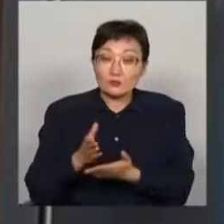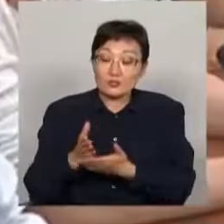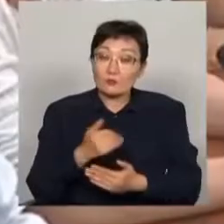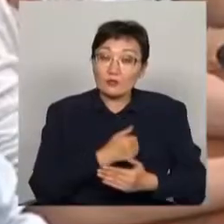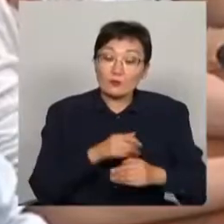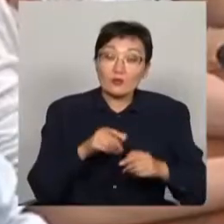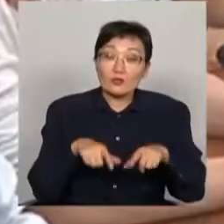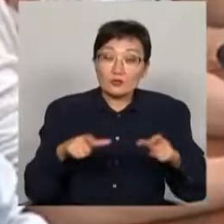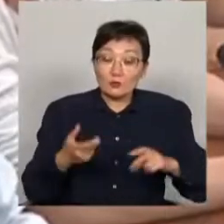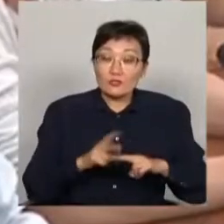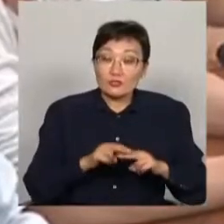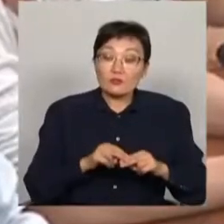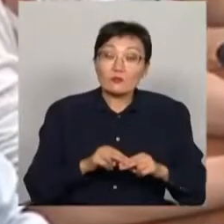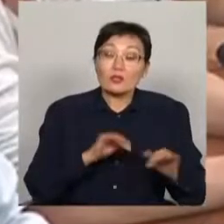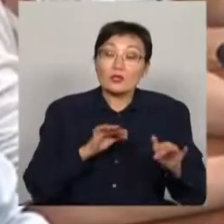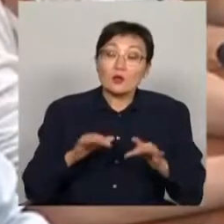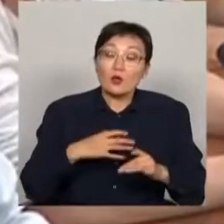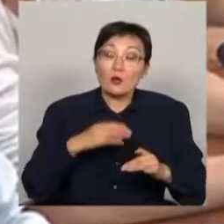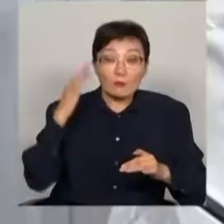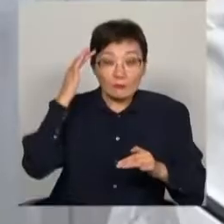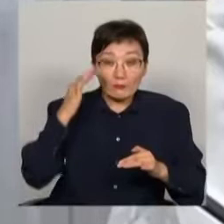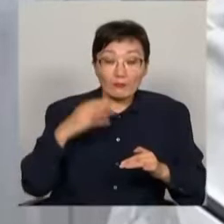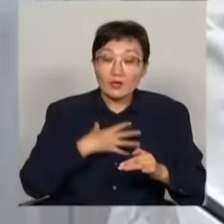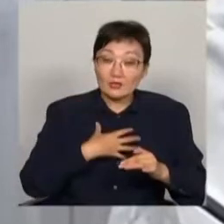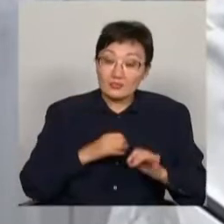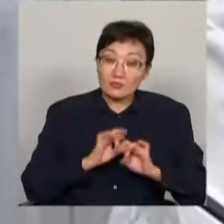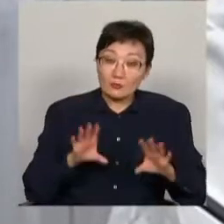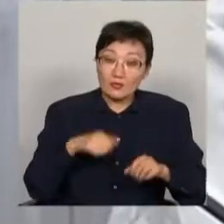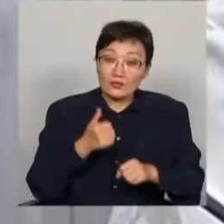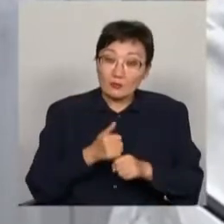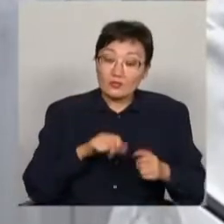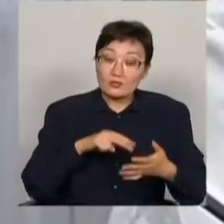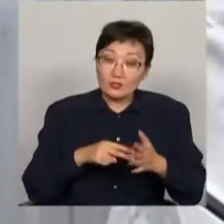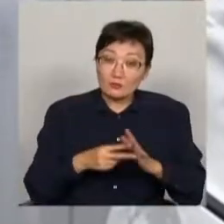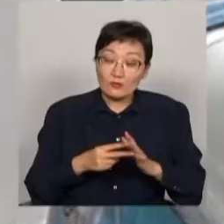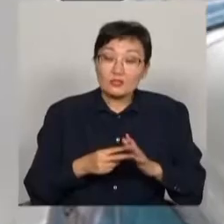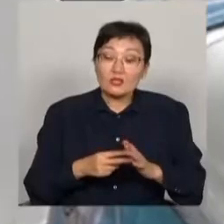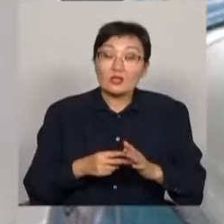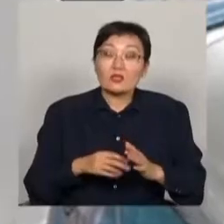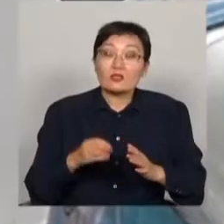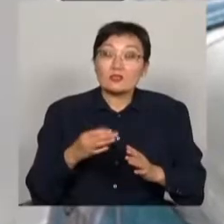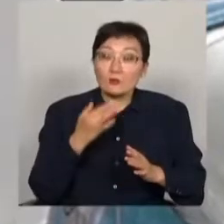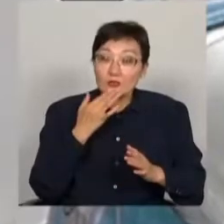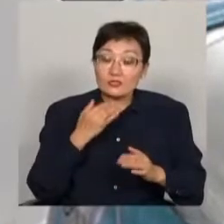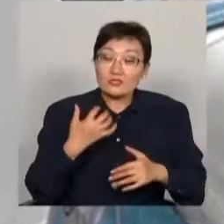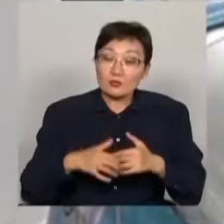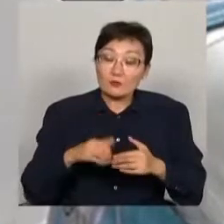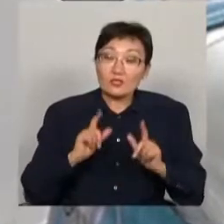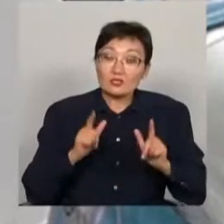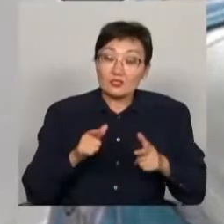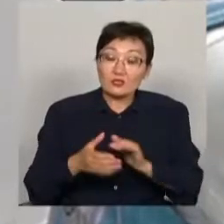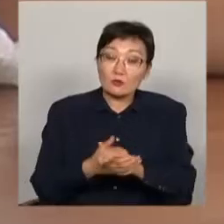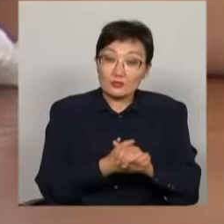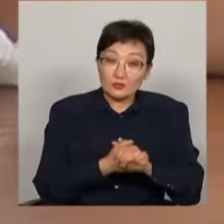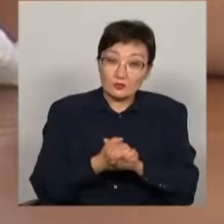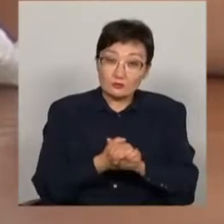ниетті жандар бұл шерудің мәні мен маңызын айтып берді. Іс-шараның басты мақсаты ұлтаралық және конфессияаралық келісім мен